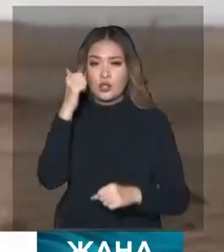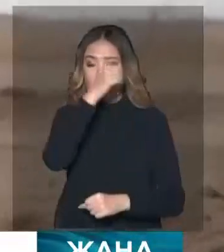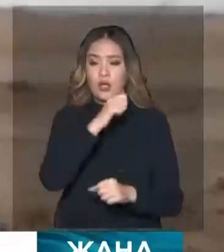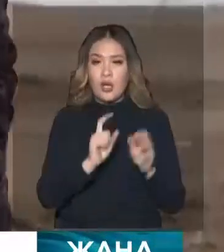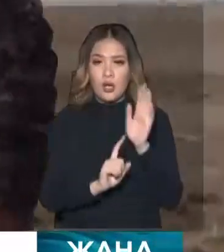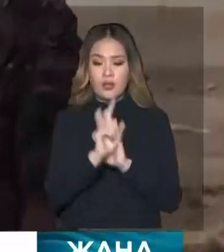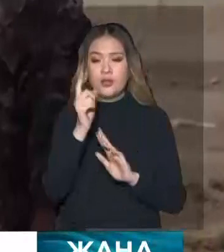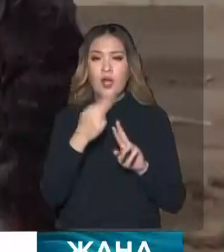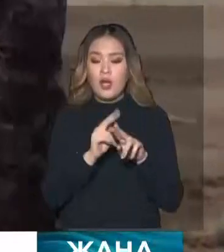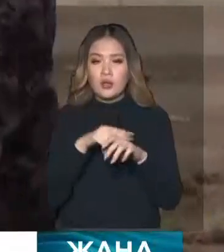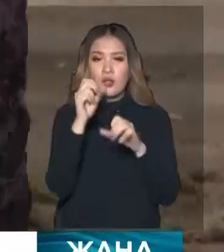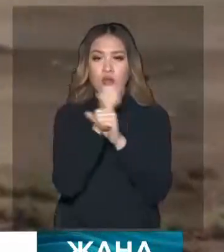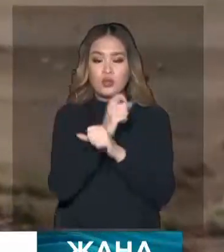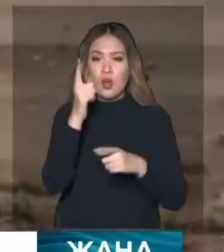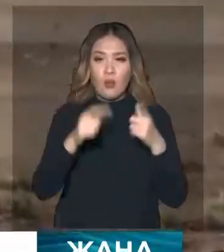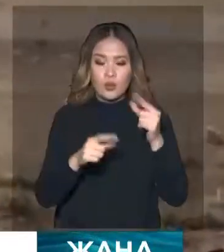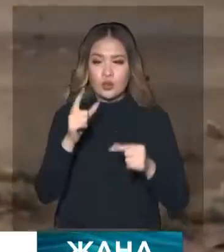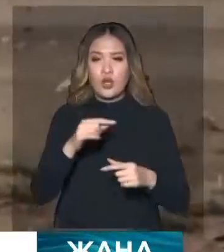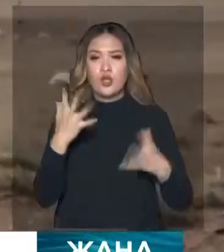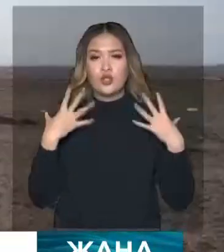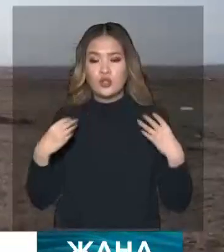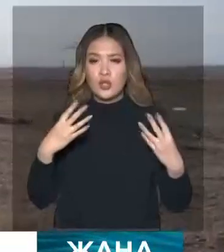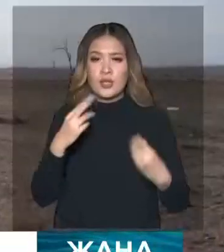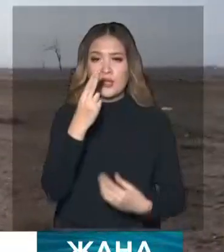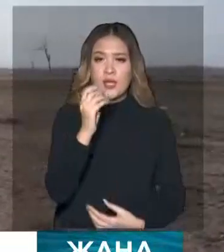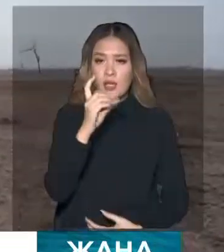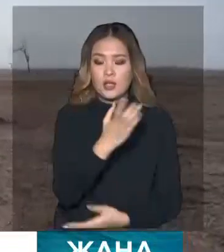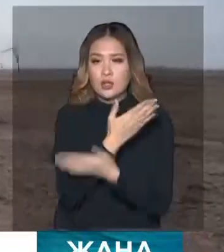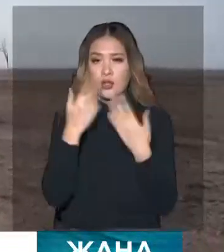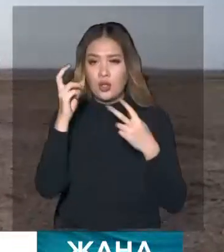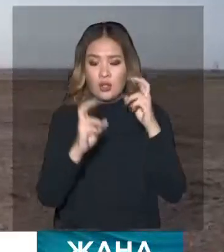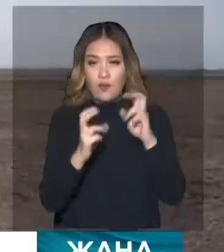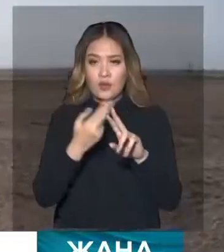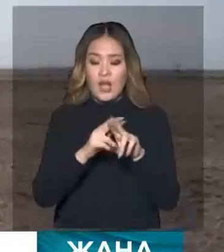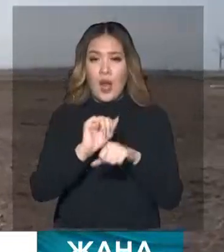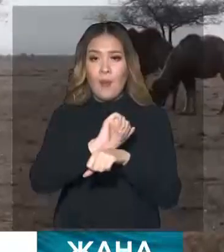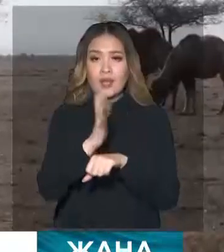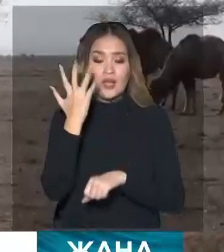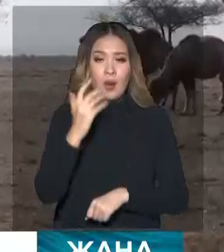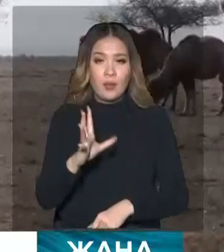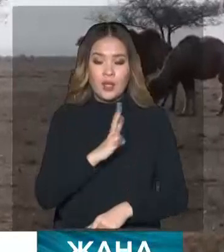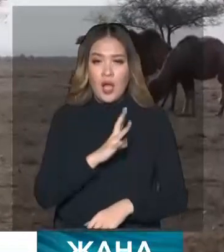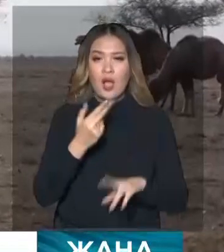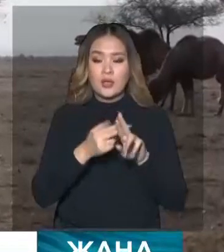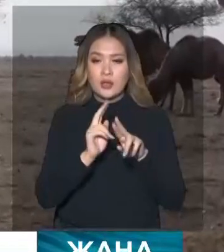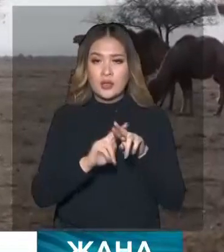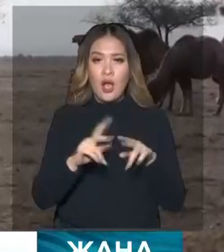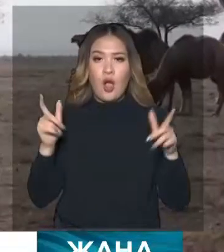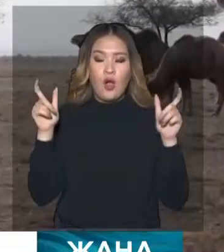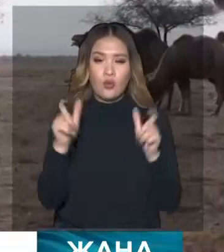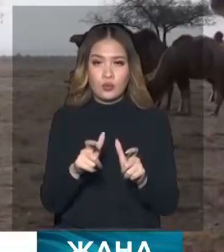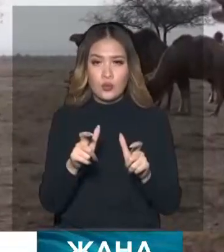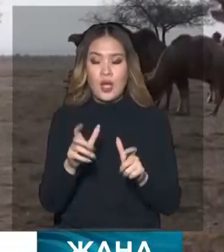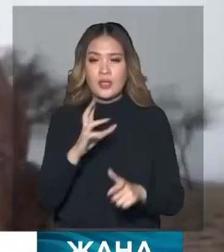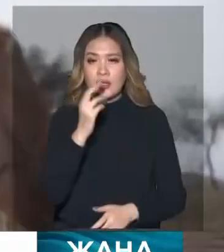артып келеді. Дегенмен түйе сүті мен жүнін қайта өңдейтін цехтің жоқтығы да мәселеге айналған. Пандемия кезінде алтынға пара-пар болған түйе сүтін